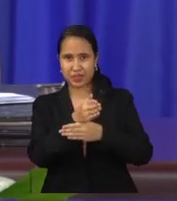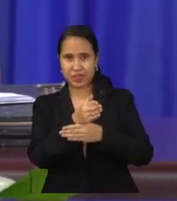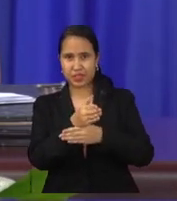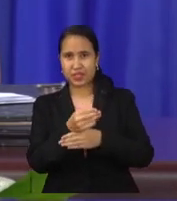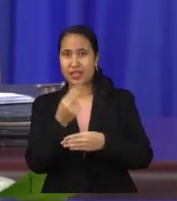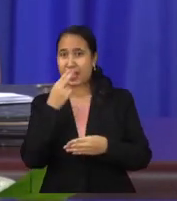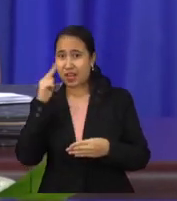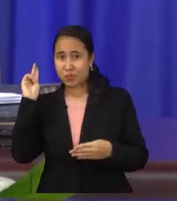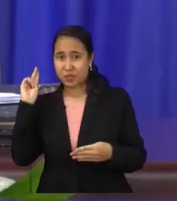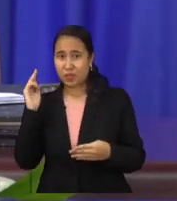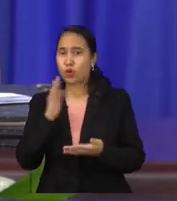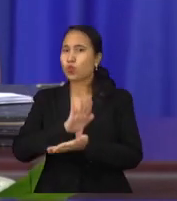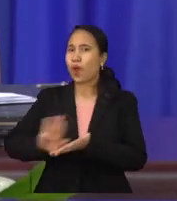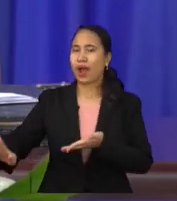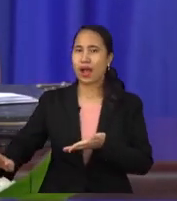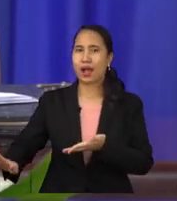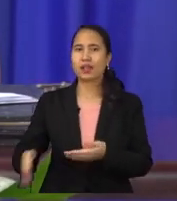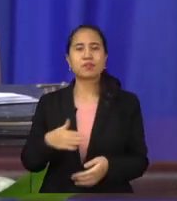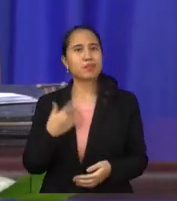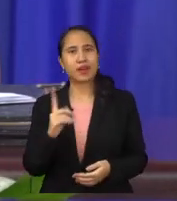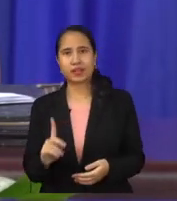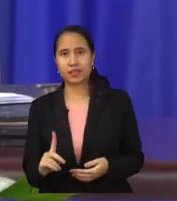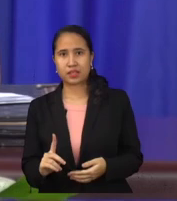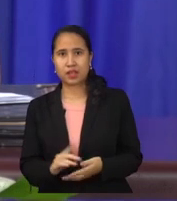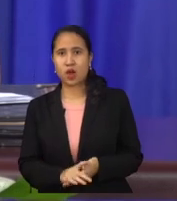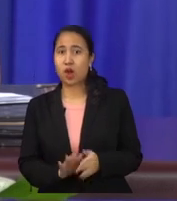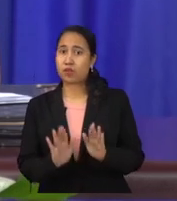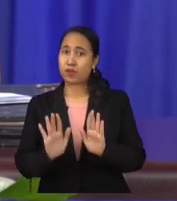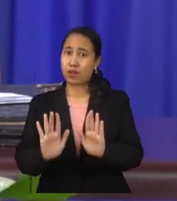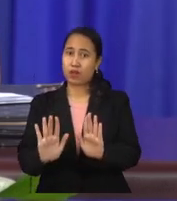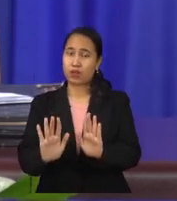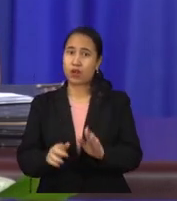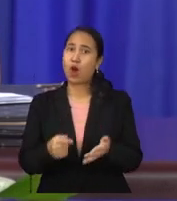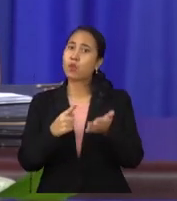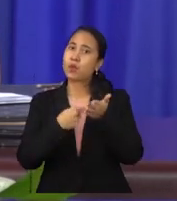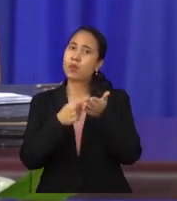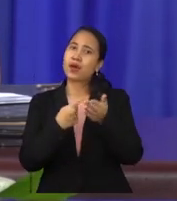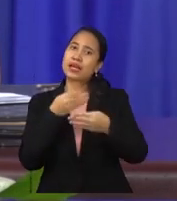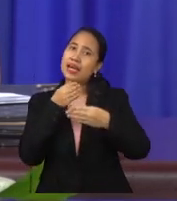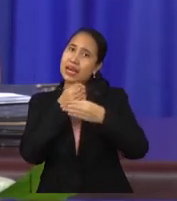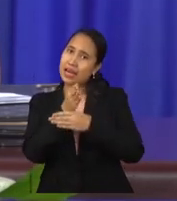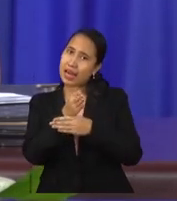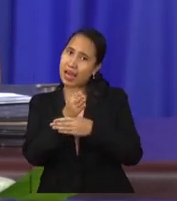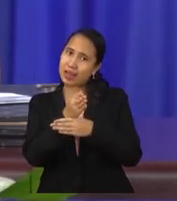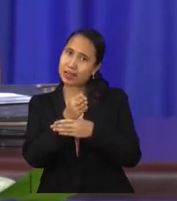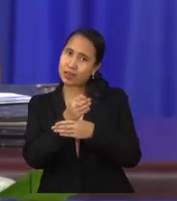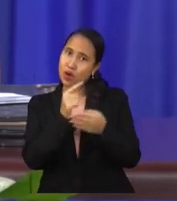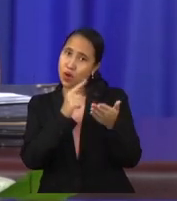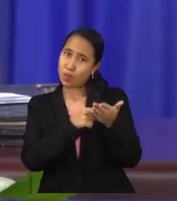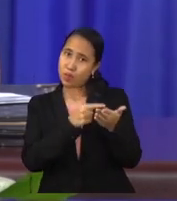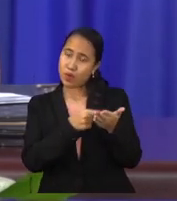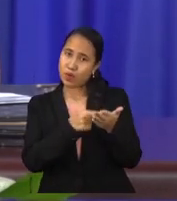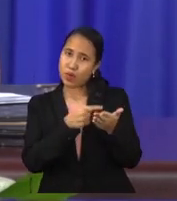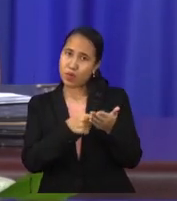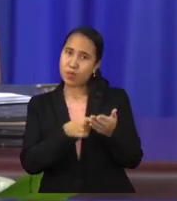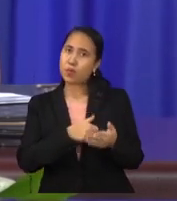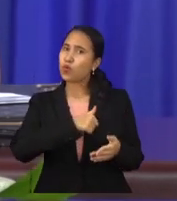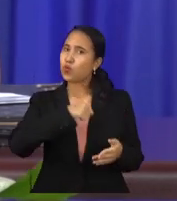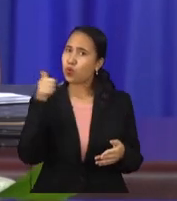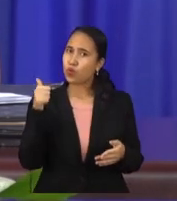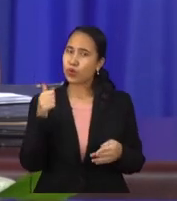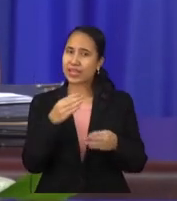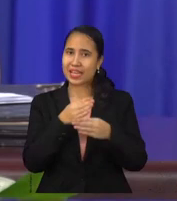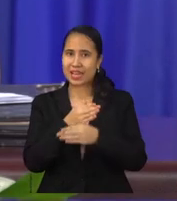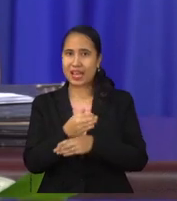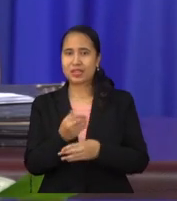wordt ontzegd of ervan wordt weerhouden gebruik te maken van zijn recht op een effectief rechtsmiddel, zoals